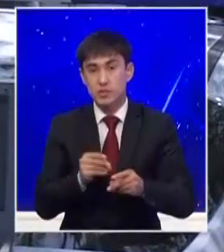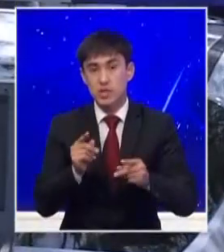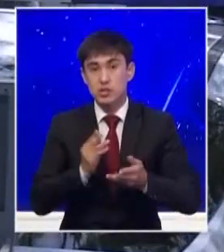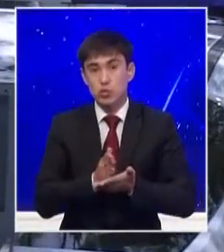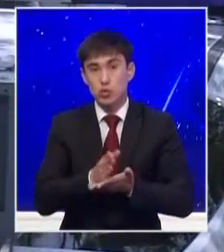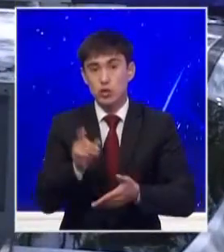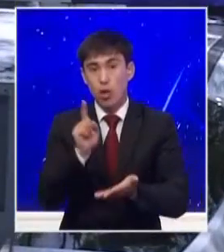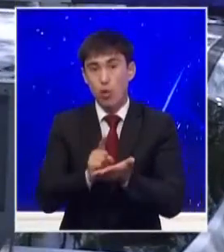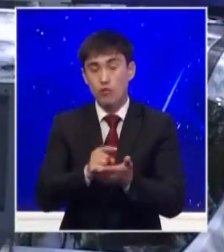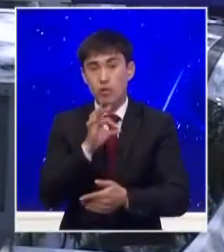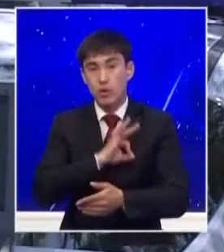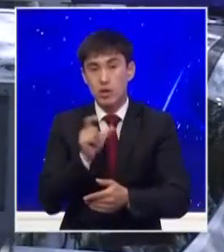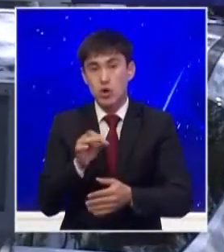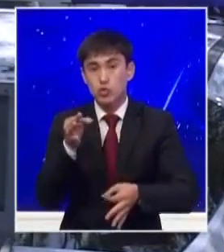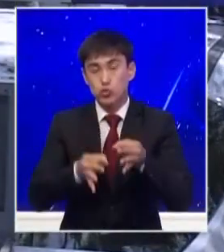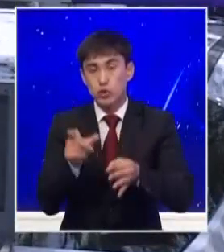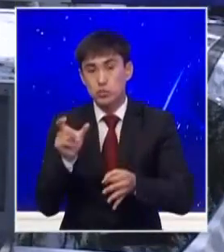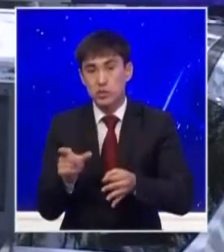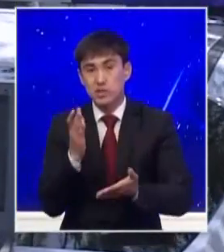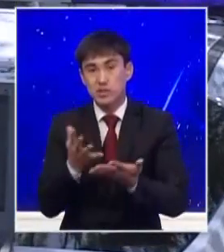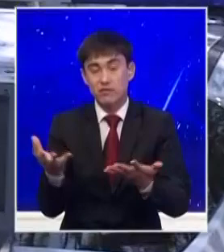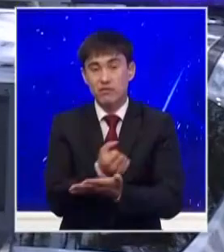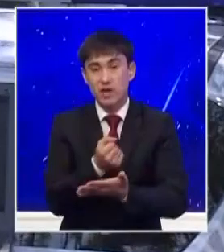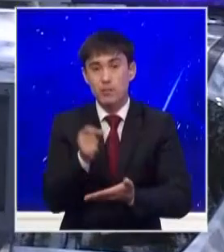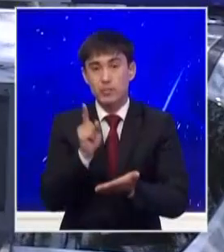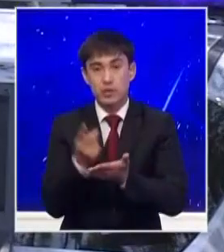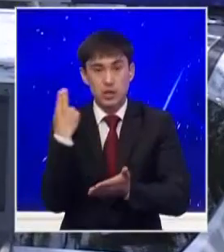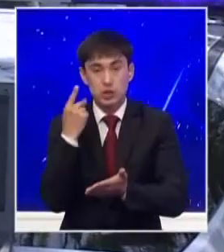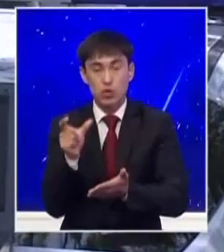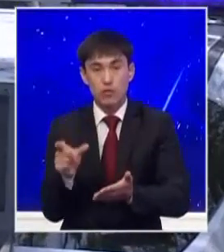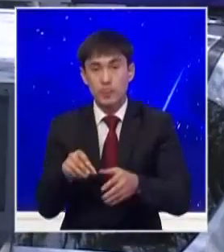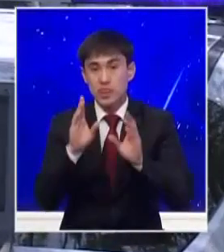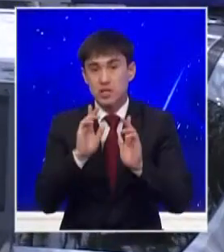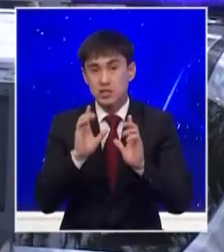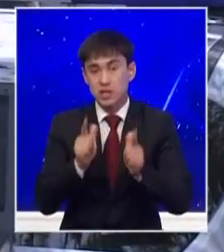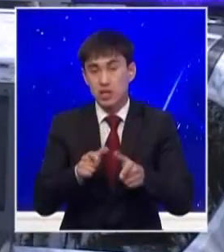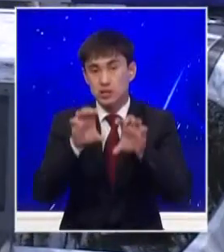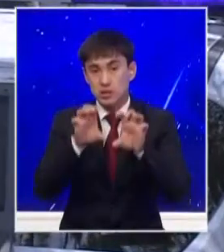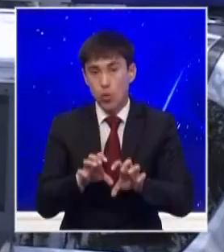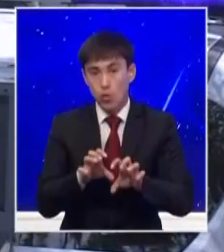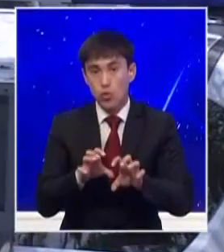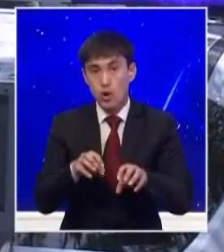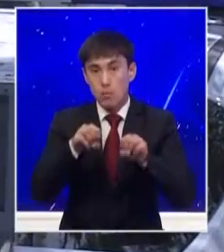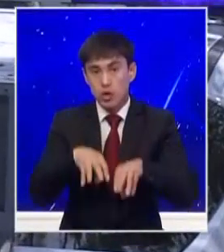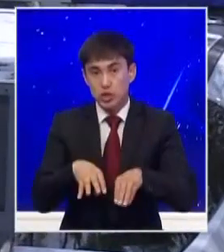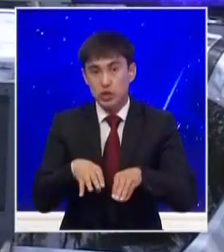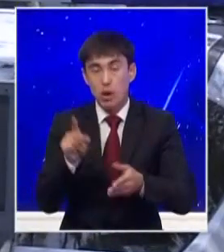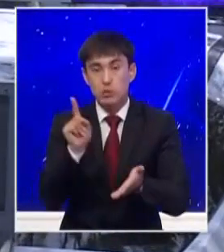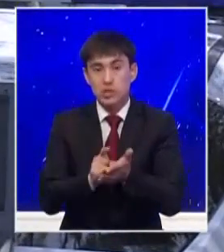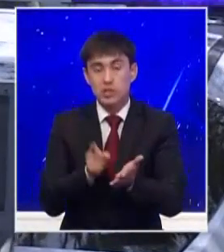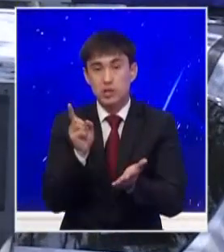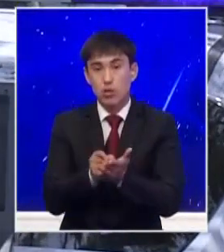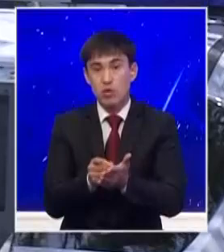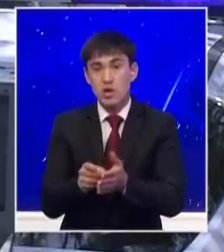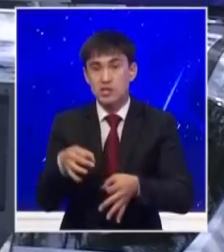налогового департамента, а также судоисполнителями выявляем должников. Согласно закону, по решению суда за неуплату обязательных налоговых взносов, их